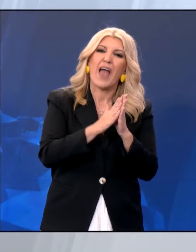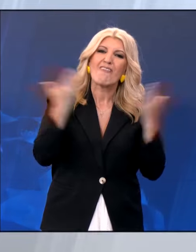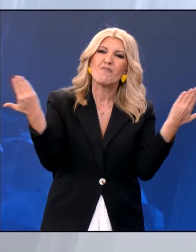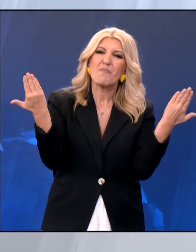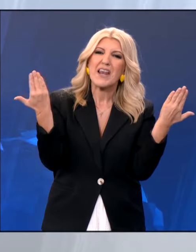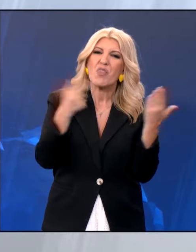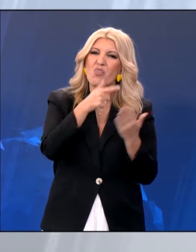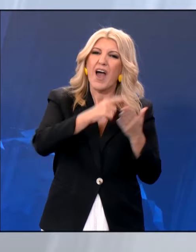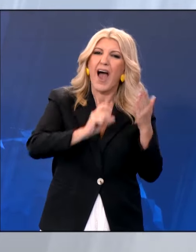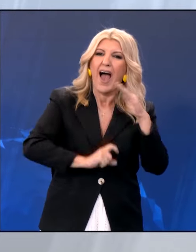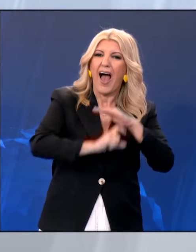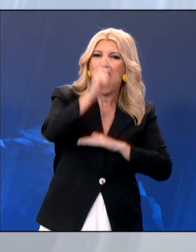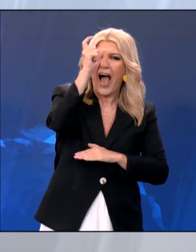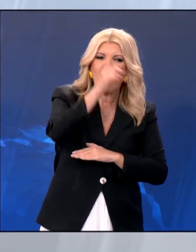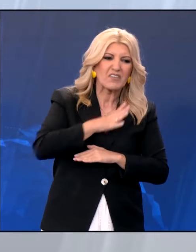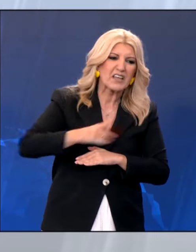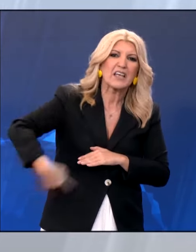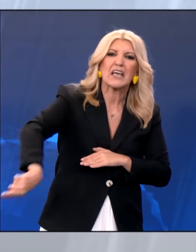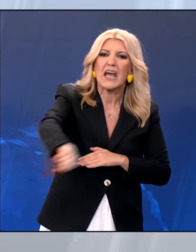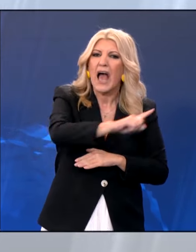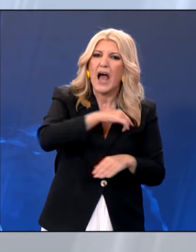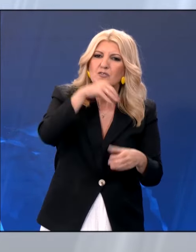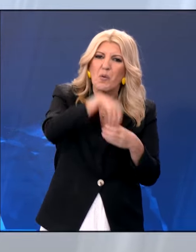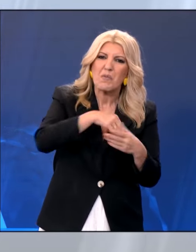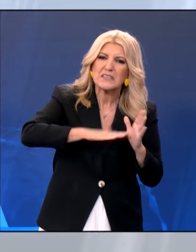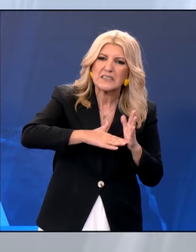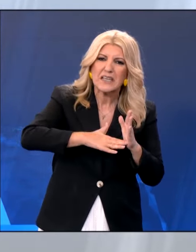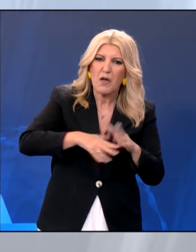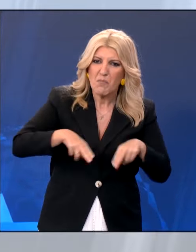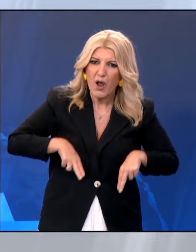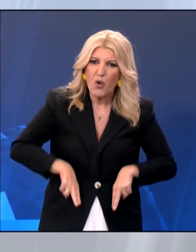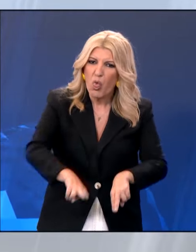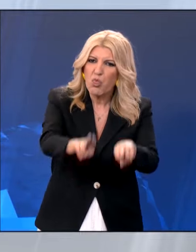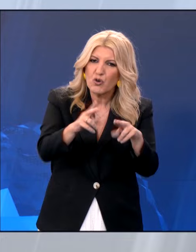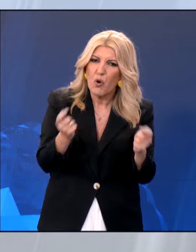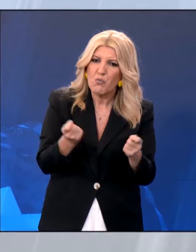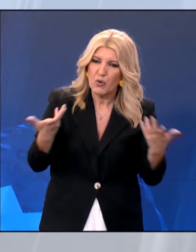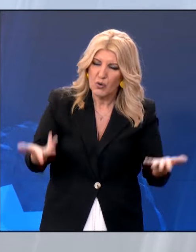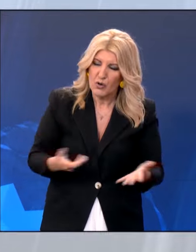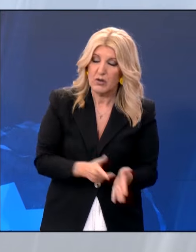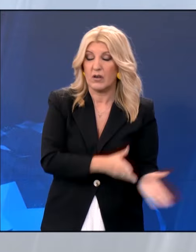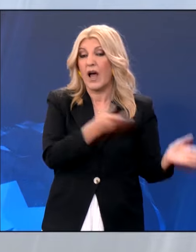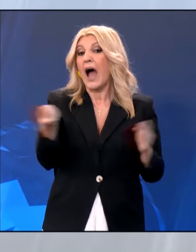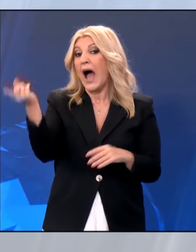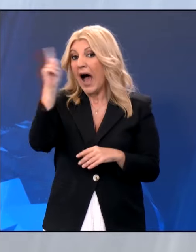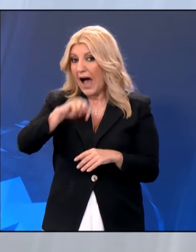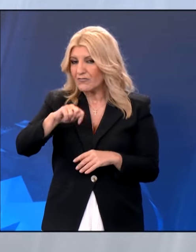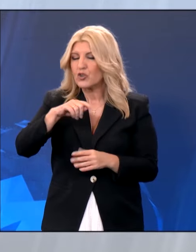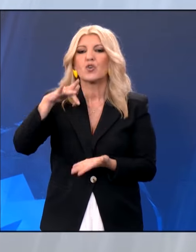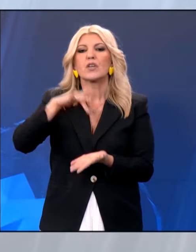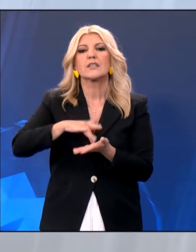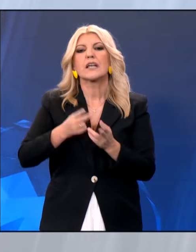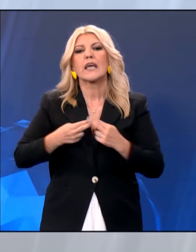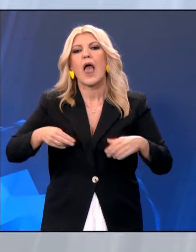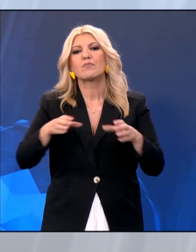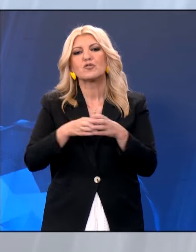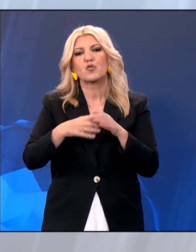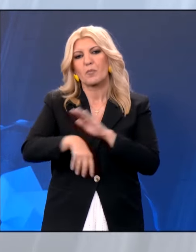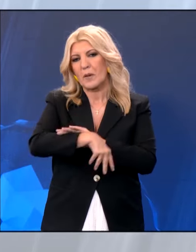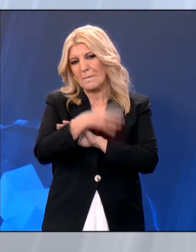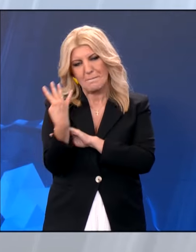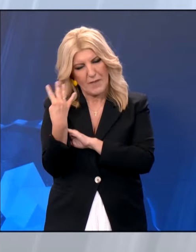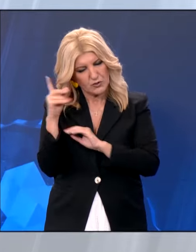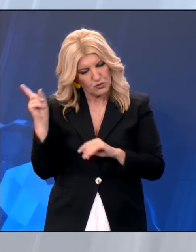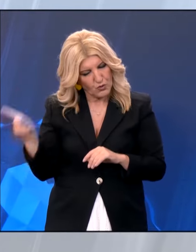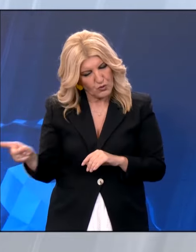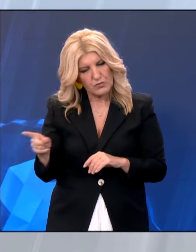Αυγή. Την ίδια ώρα, σε συγκρουσιακό κλίμα, θα συνεδριάσει αύριο η Κεντρική Επιτροπή του ΠΑΣΟΚ, όπου ο πρόεδρος Νίκος Ανδρουλάκης και